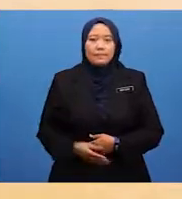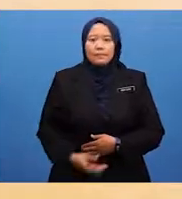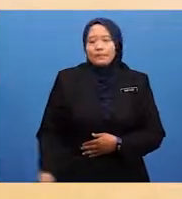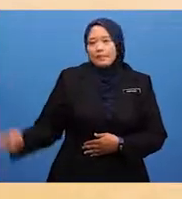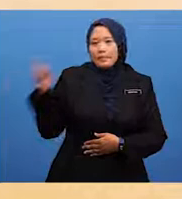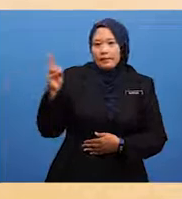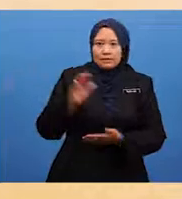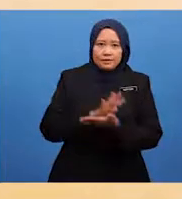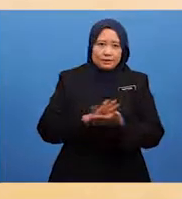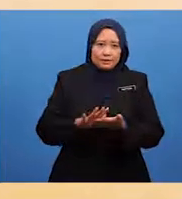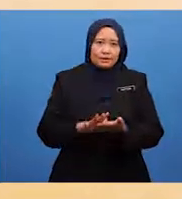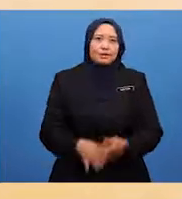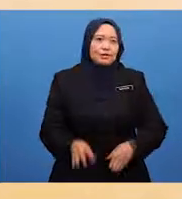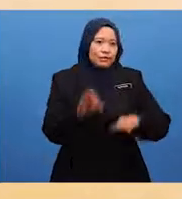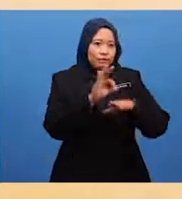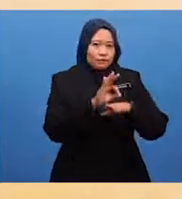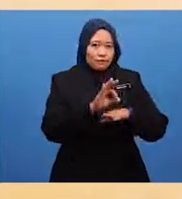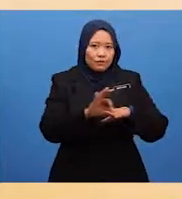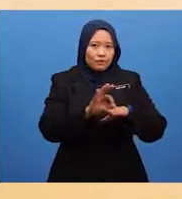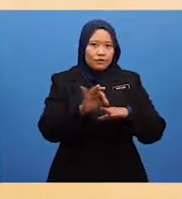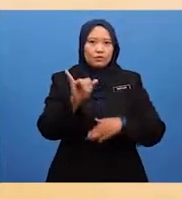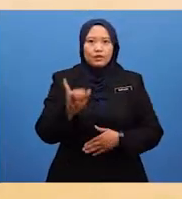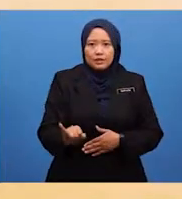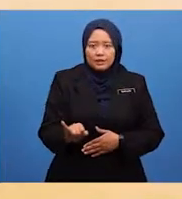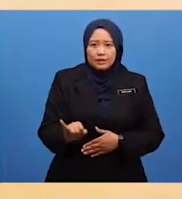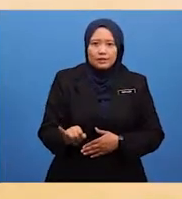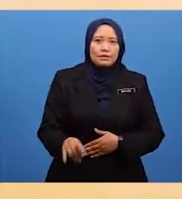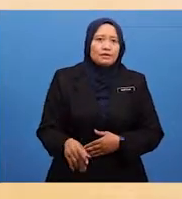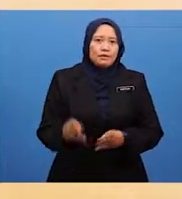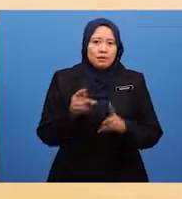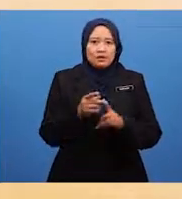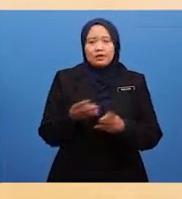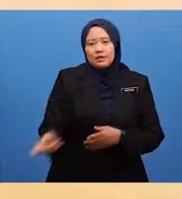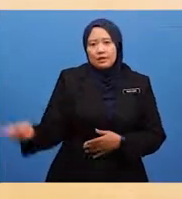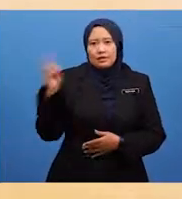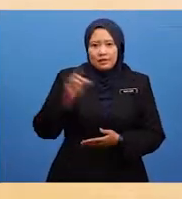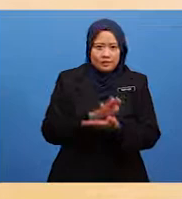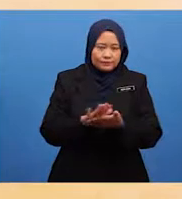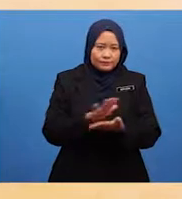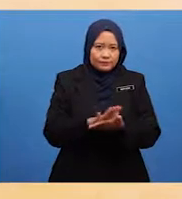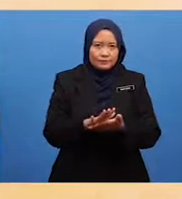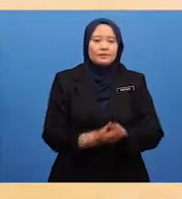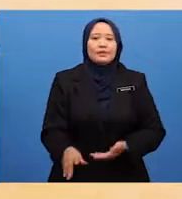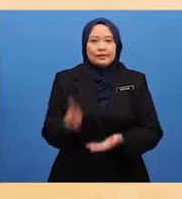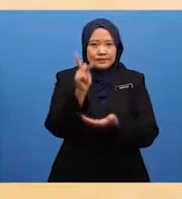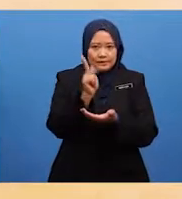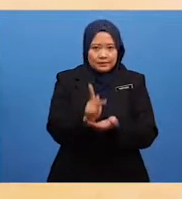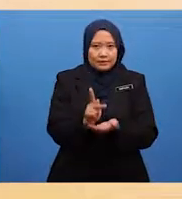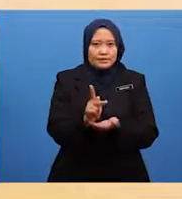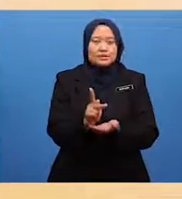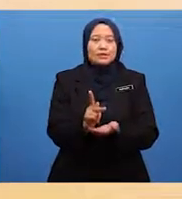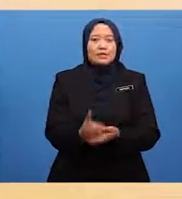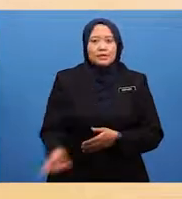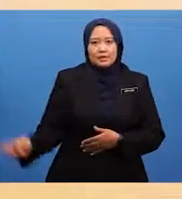mempengaruhi daya geseran, kesan daya geseran dan menambah